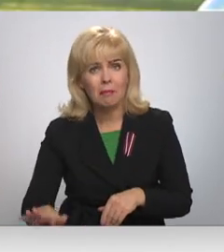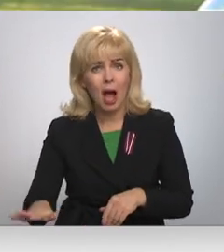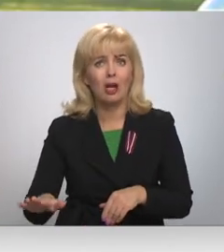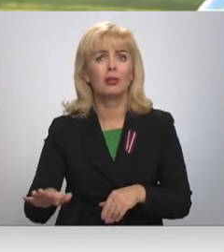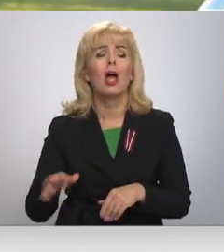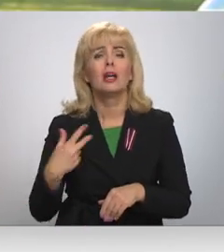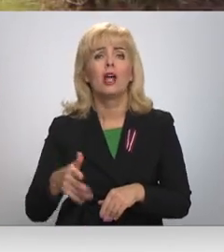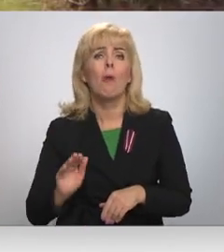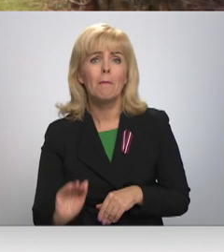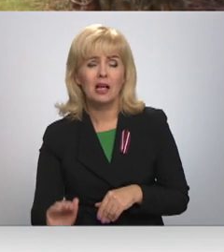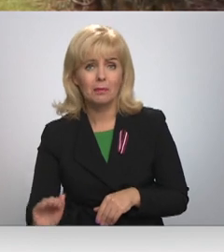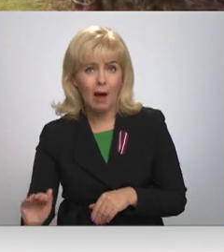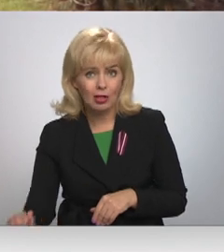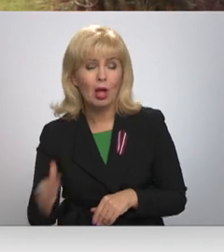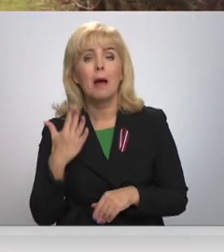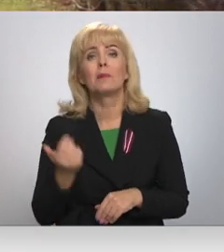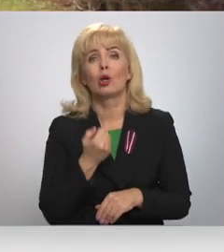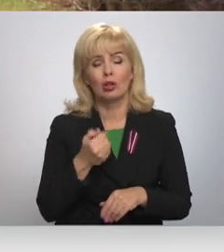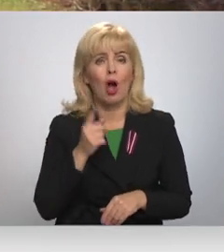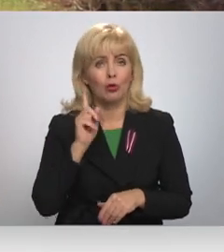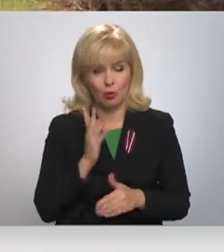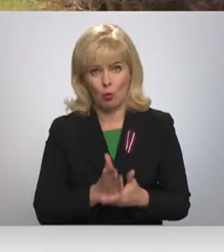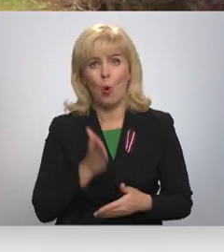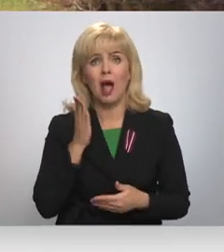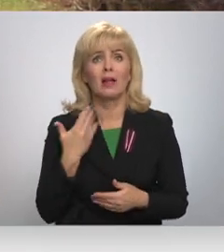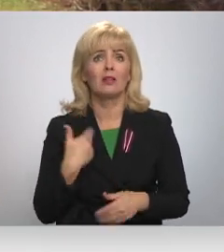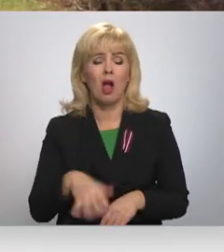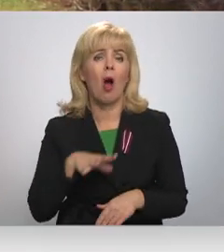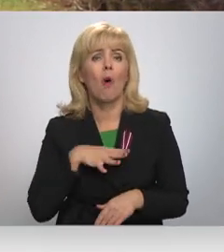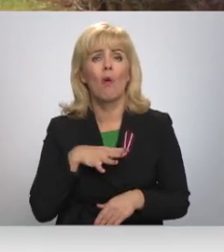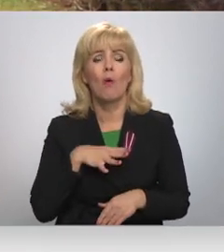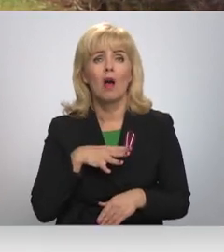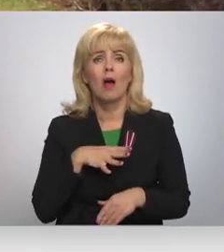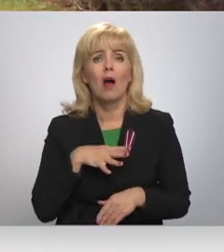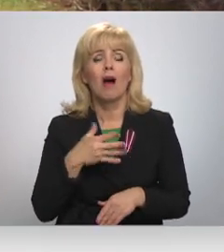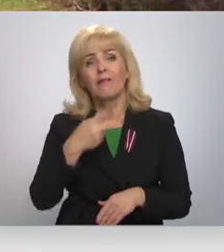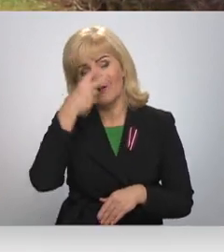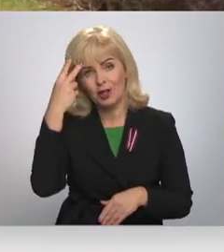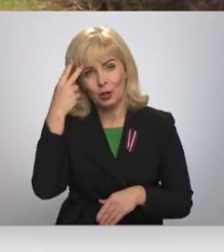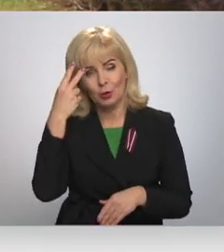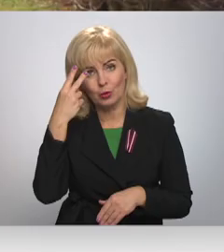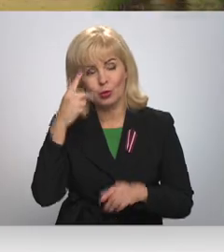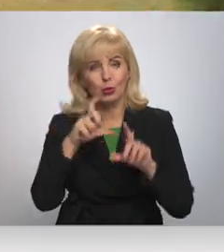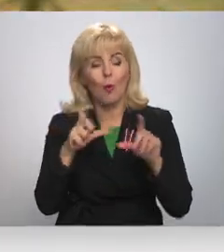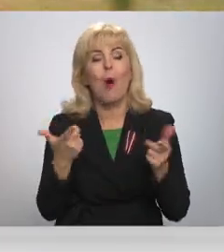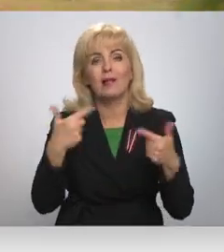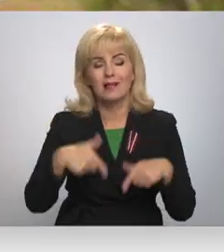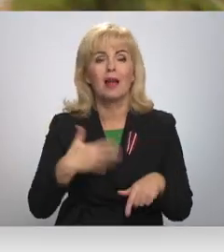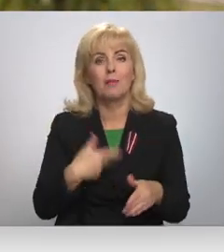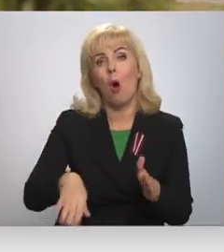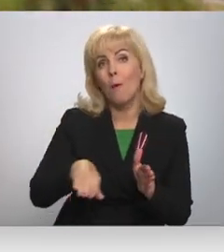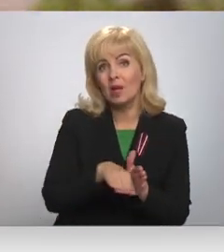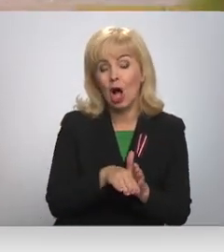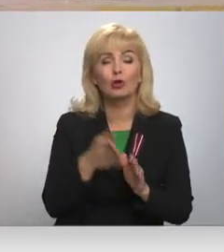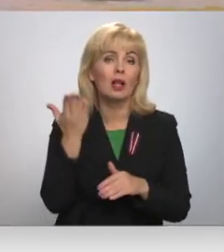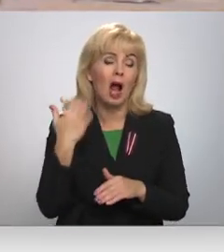arī mazbērni skries. 5 gadi noteikti vismaz. Es jau vispār no vidusskolas laikiem jau šeit startēju.